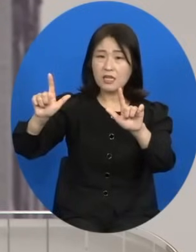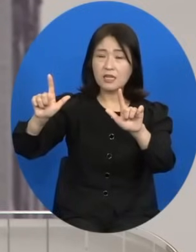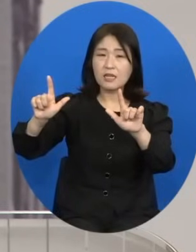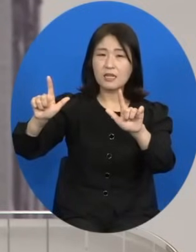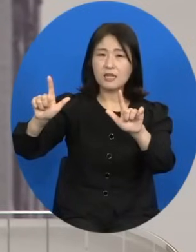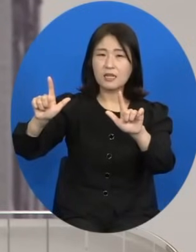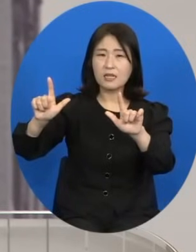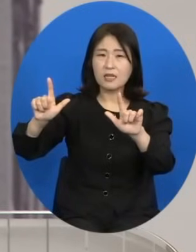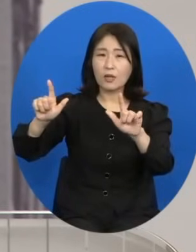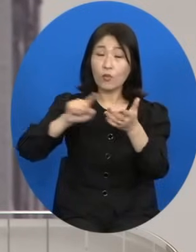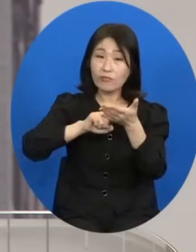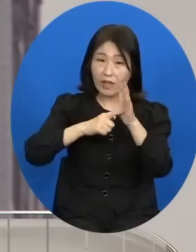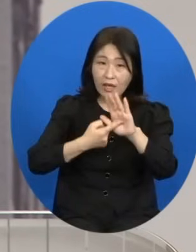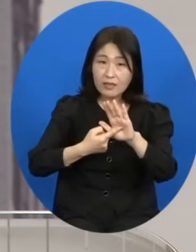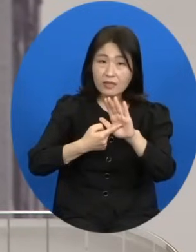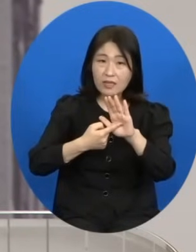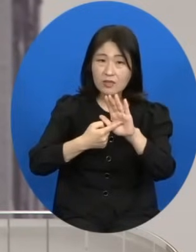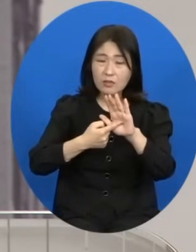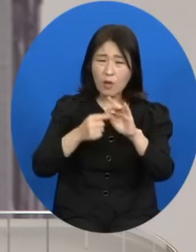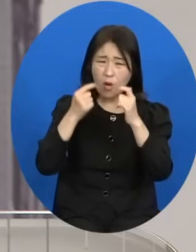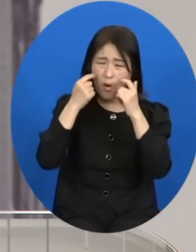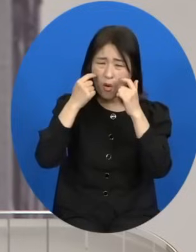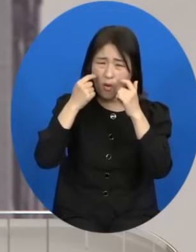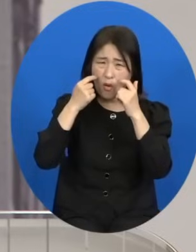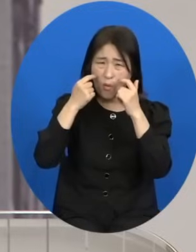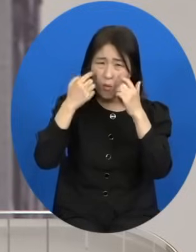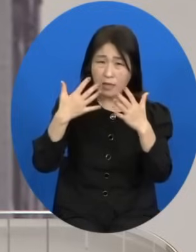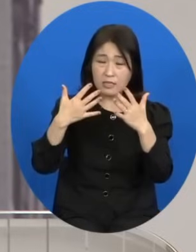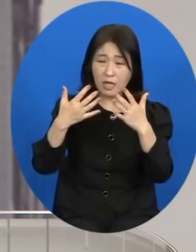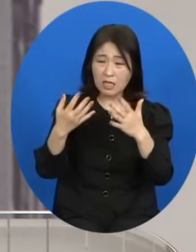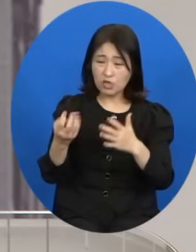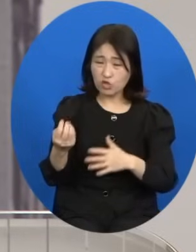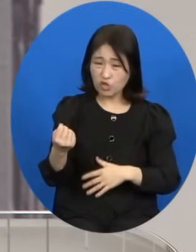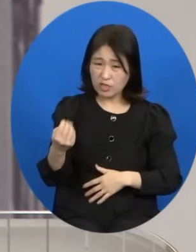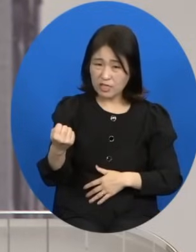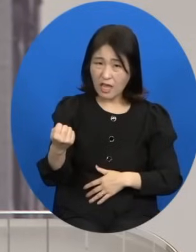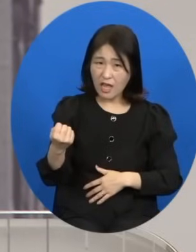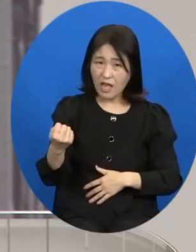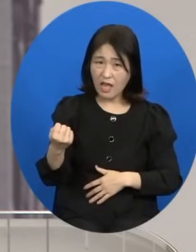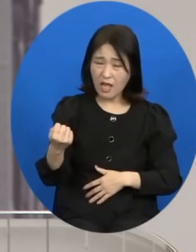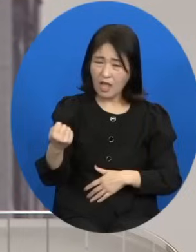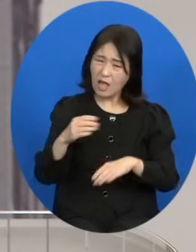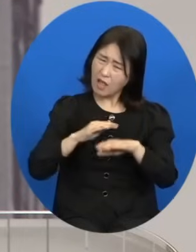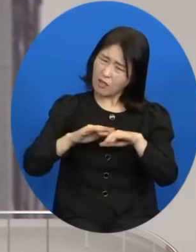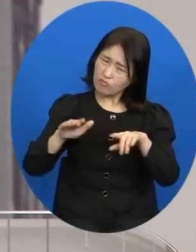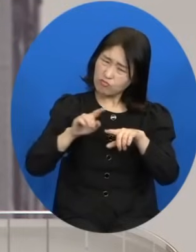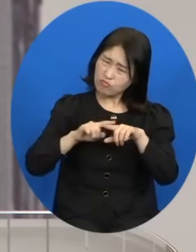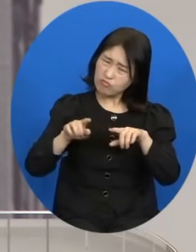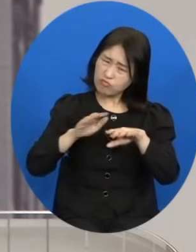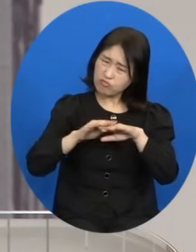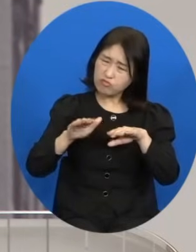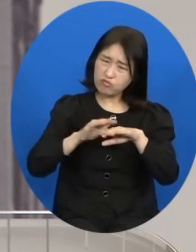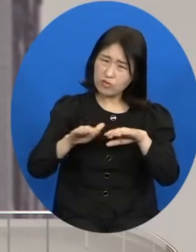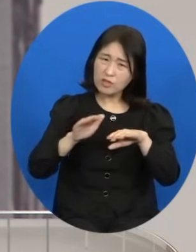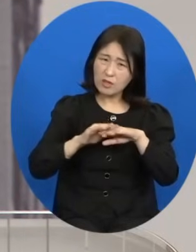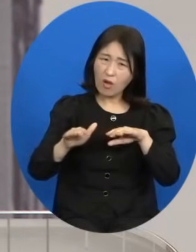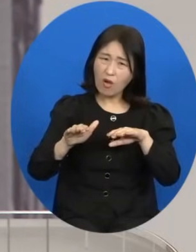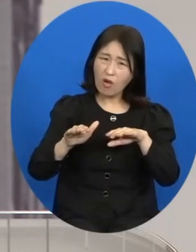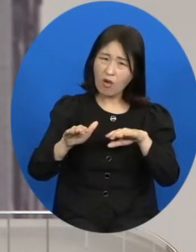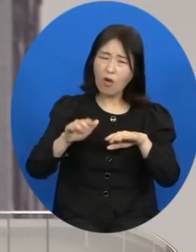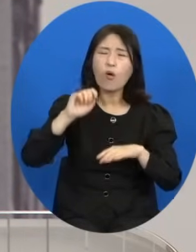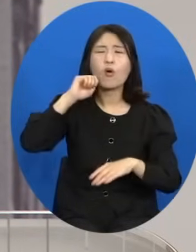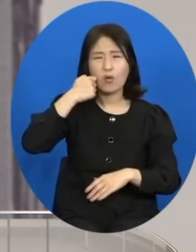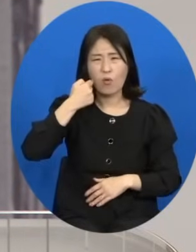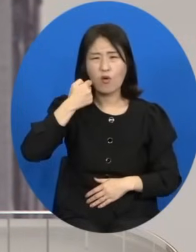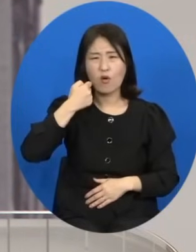했습니다이 정확한 숫자가 무슨 의미냐고 풀다 보면 여기 이제 잘못하면 이단으로 빠지게 되는 거예요 아 어느 날 누구에